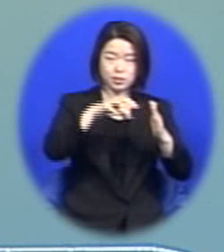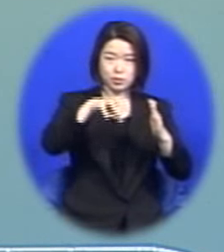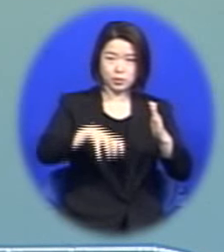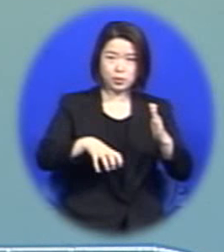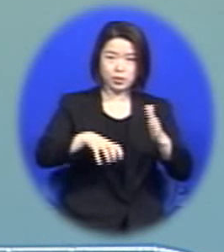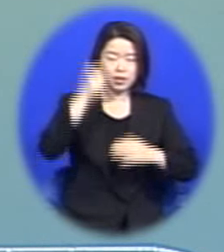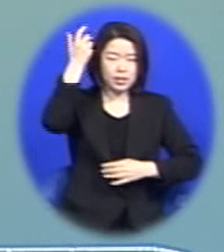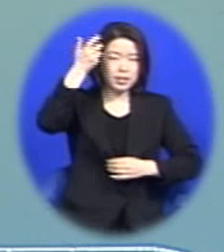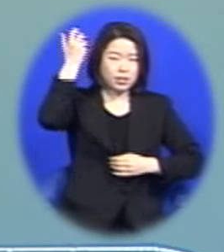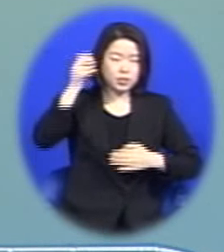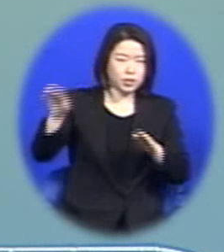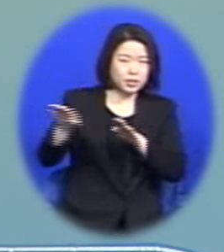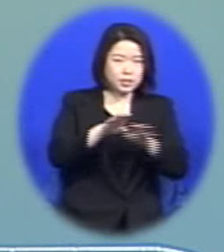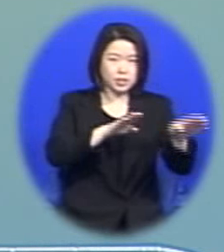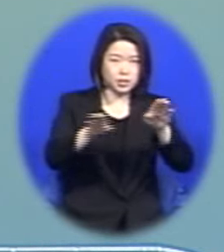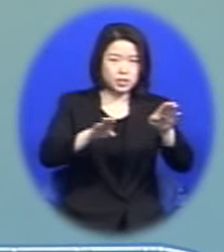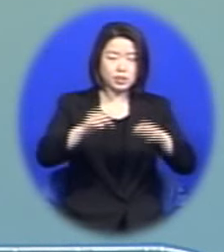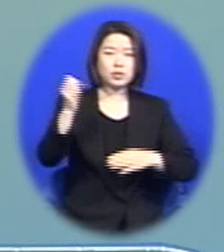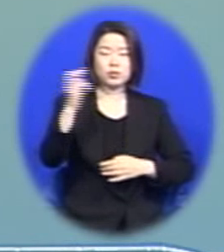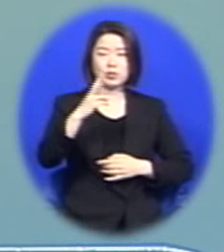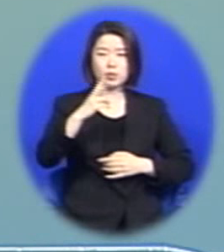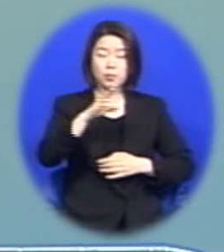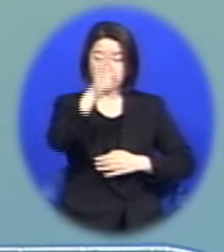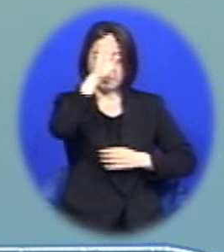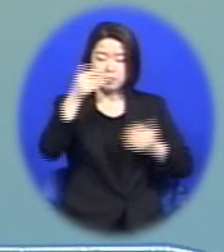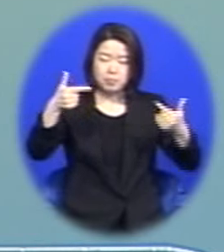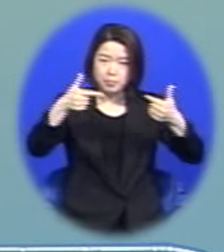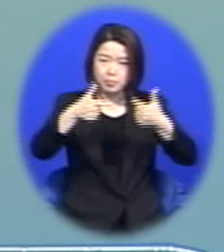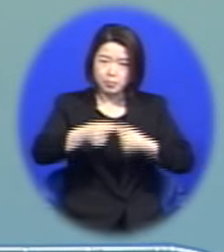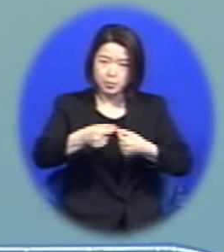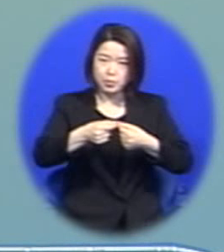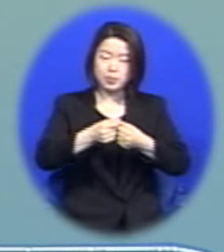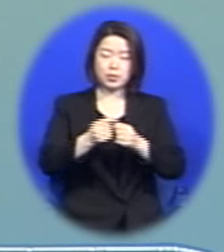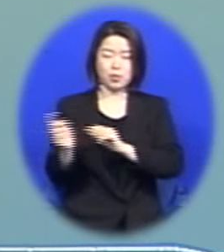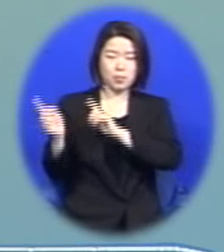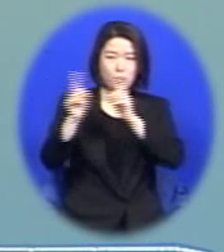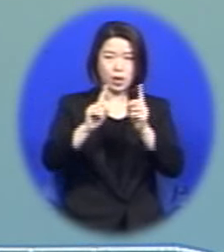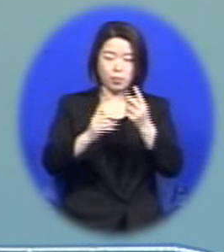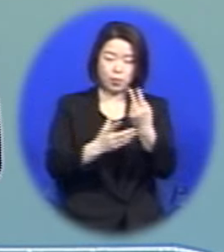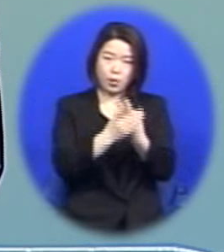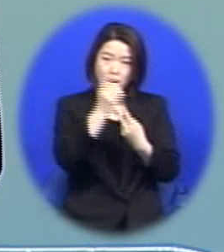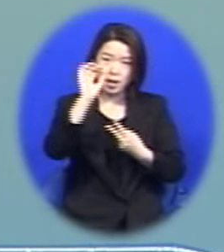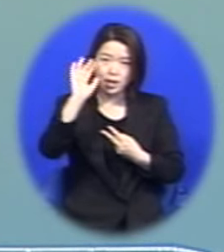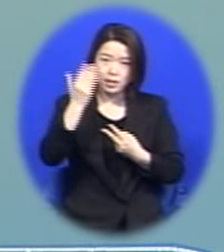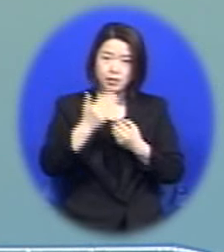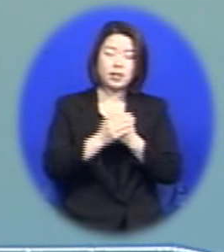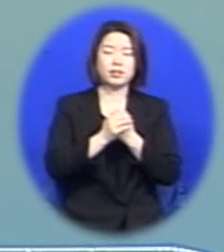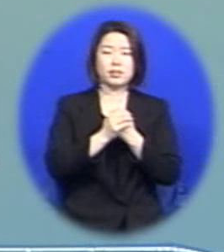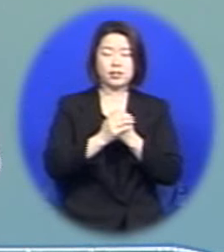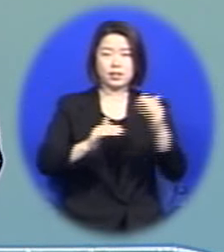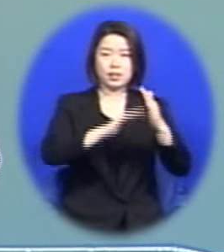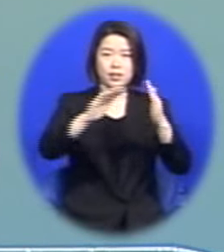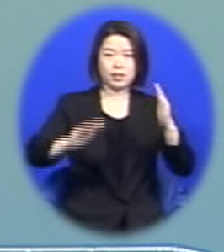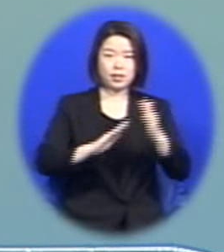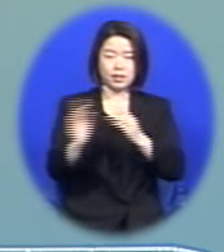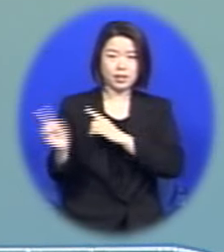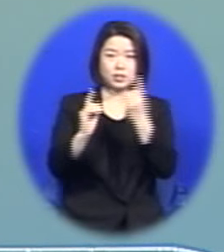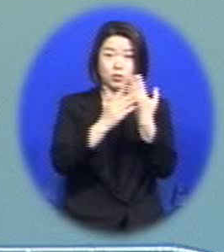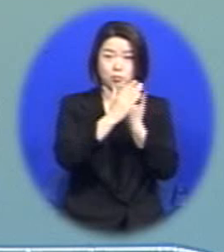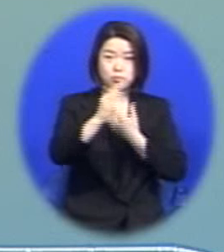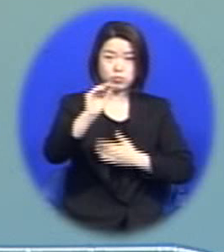길을 치유도 일어나고 회복도 일어나고 하나되는 역사 가정의 부흥이 일어나기를 축원합니다